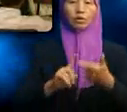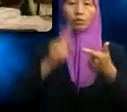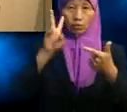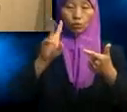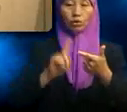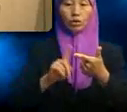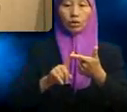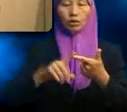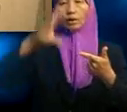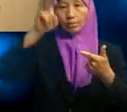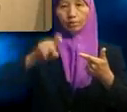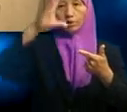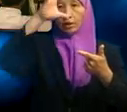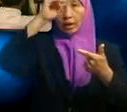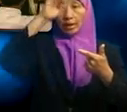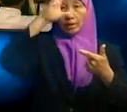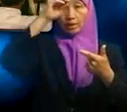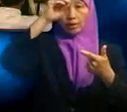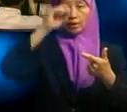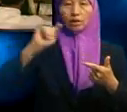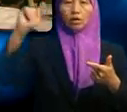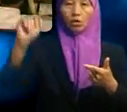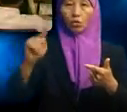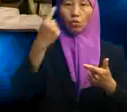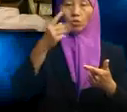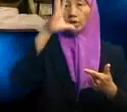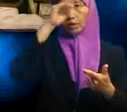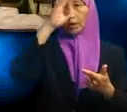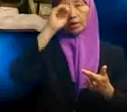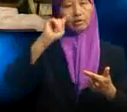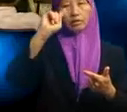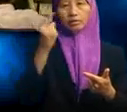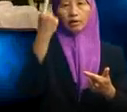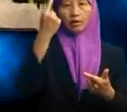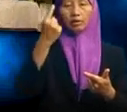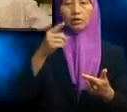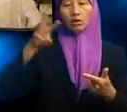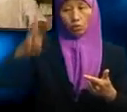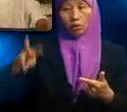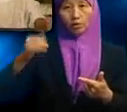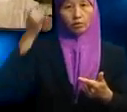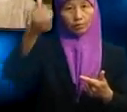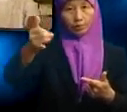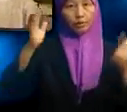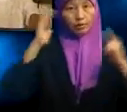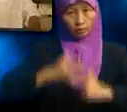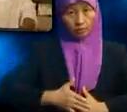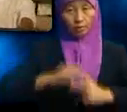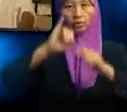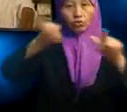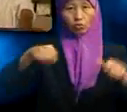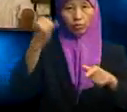kedua ialah lelaki. Jadi hanya golongan lelaki sahaja yang wajib untuk menunaikan solat